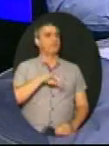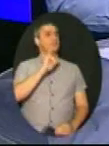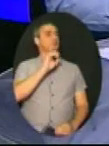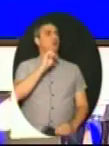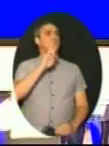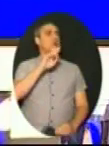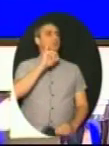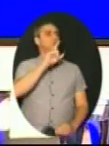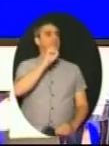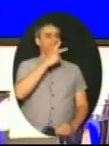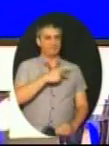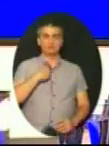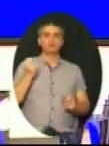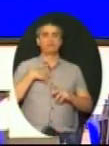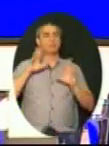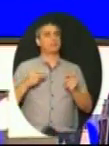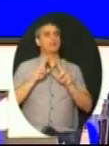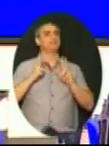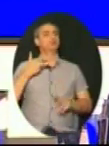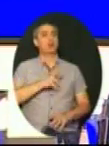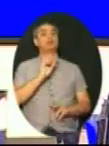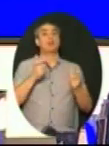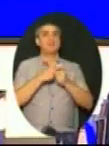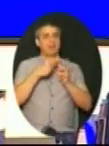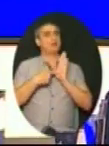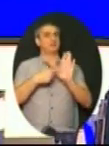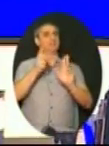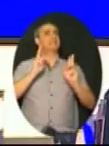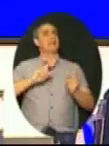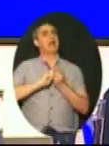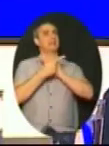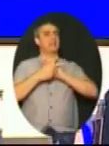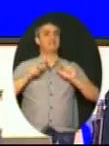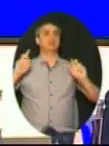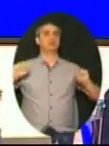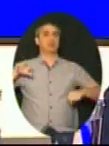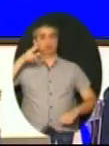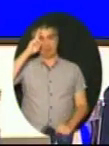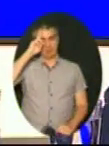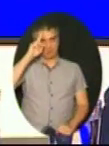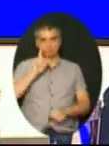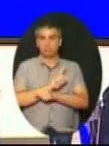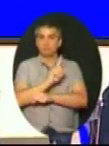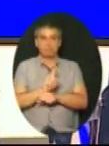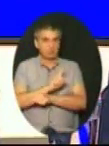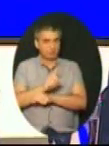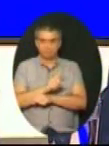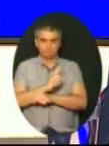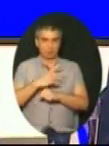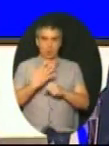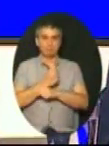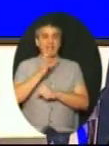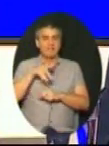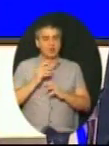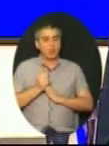יוסף. השבוע אנחנו נהיה הצוללת של המפלגה שמשדרת שהיא אלטרנטיבה לשלטון הליכוד. ובינתיים היא לא מצליחה